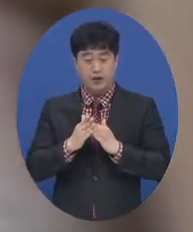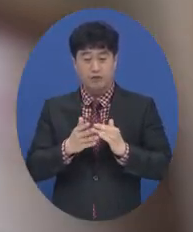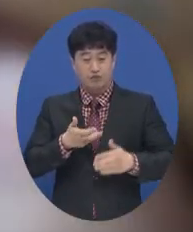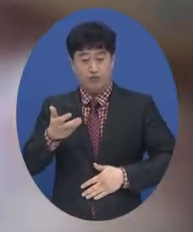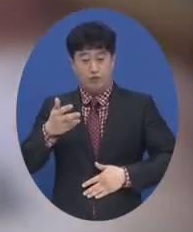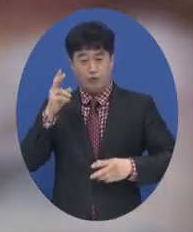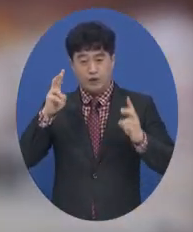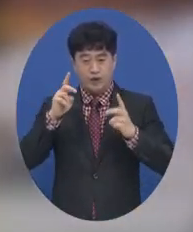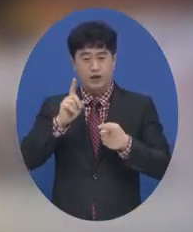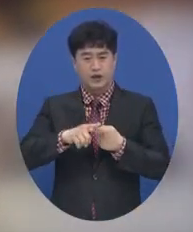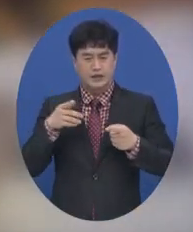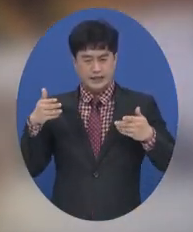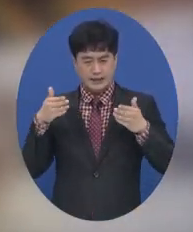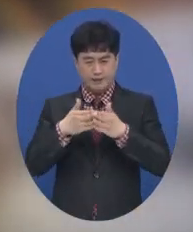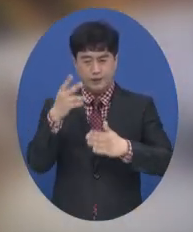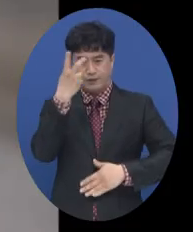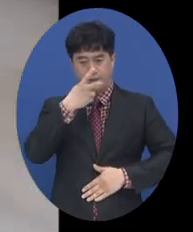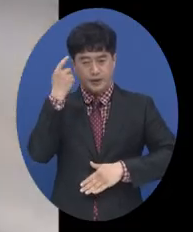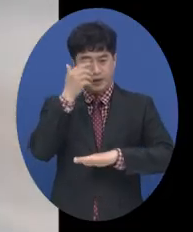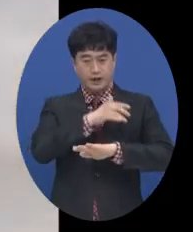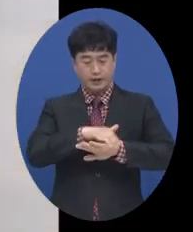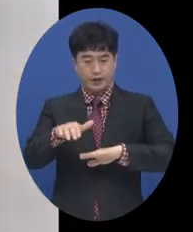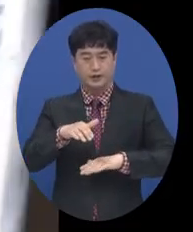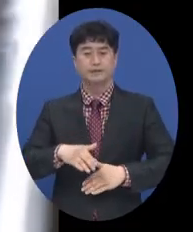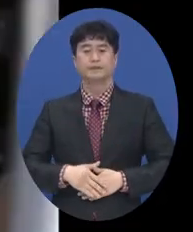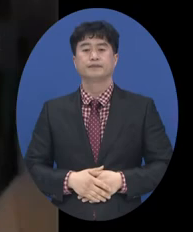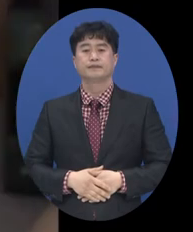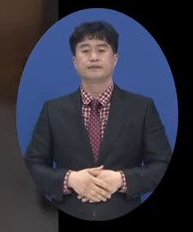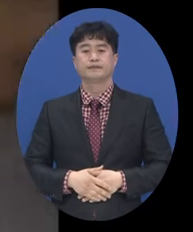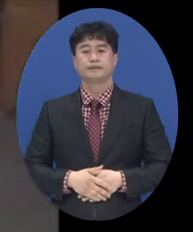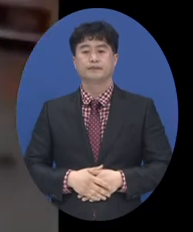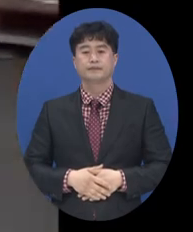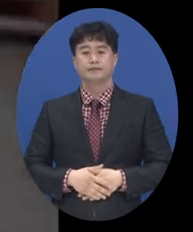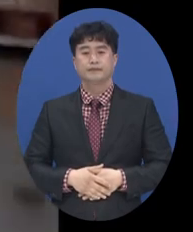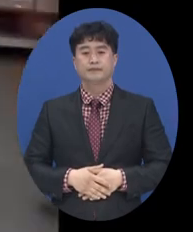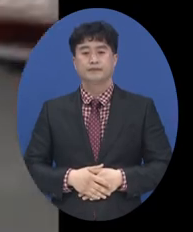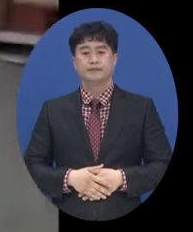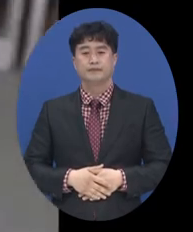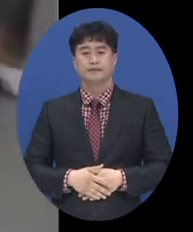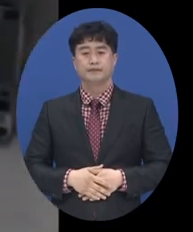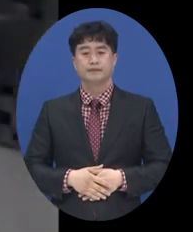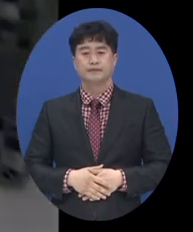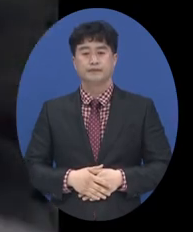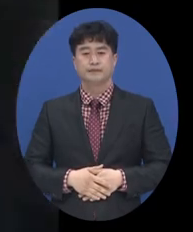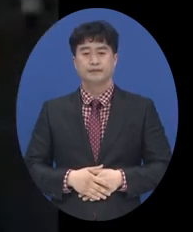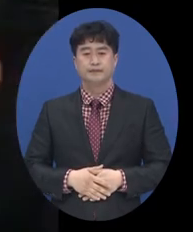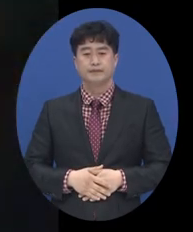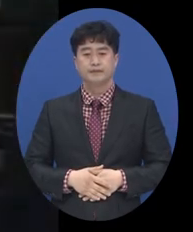유통업체에 대해 중점적으로 수사를 할 계획입니다. 경기지TV 김수현입니다.